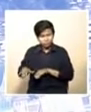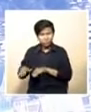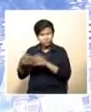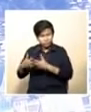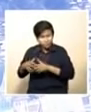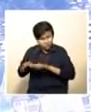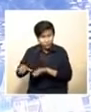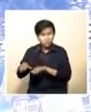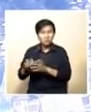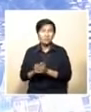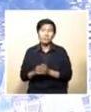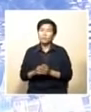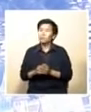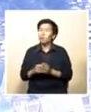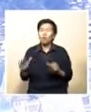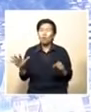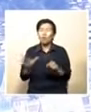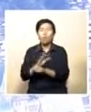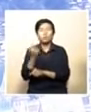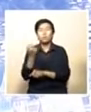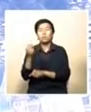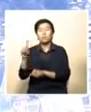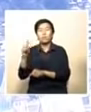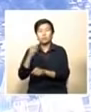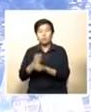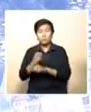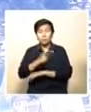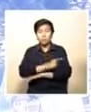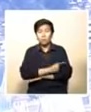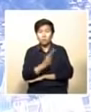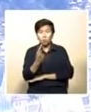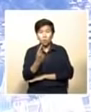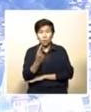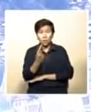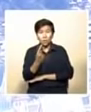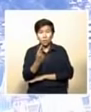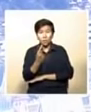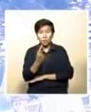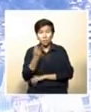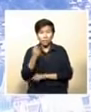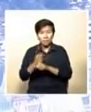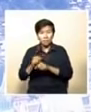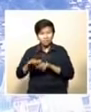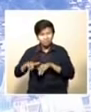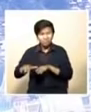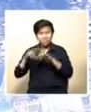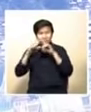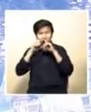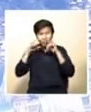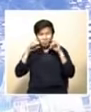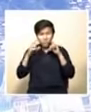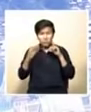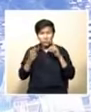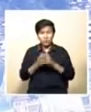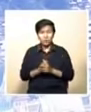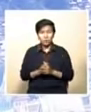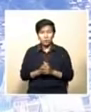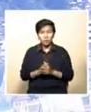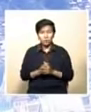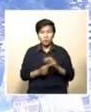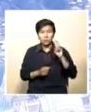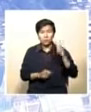ขนหน้ากากอนามัยคือหน้ากากสีฟ้าส่งไปยังจังหวัดต่างๆทั่วประเท